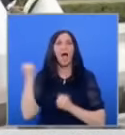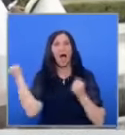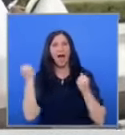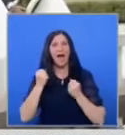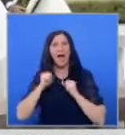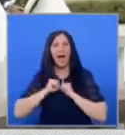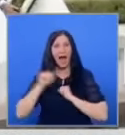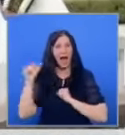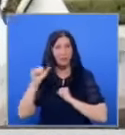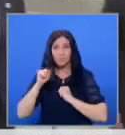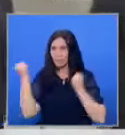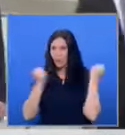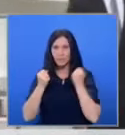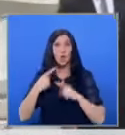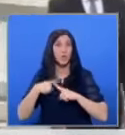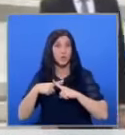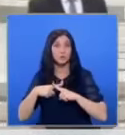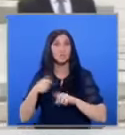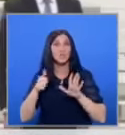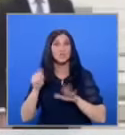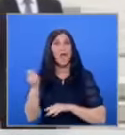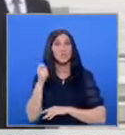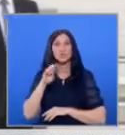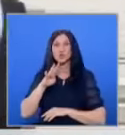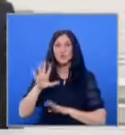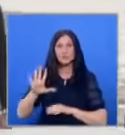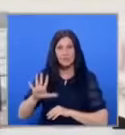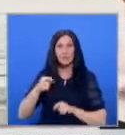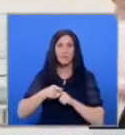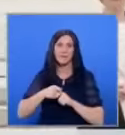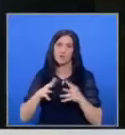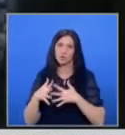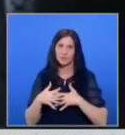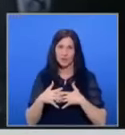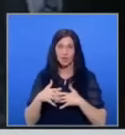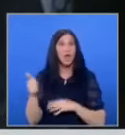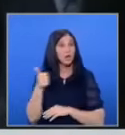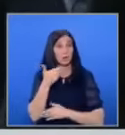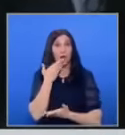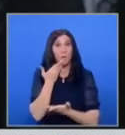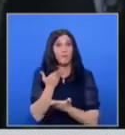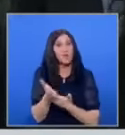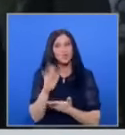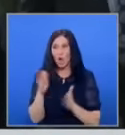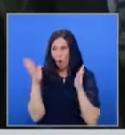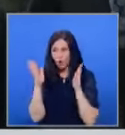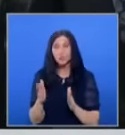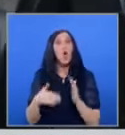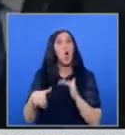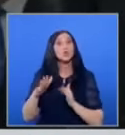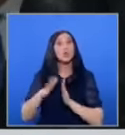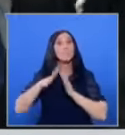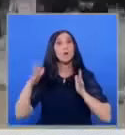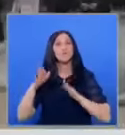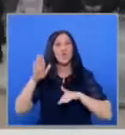на Хирошима от 6 август 45-та, извършена от Съединените щати. Лидерите обявиха, че ще ограничат още